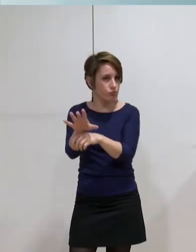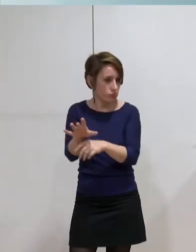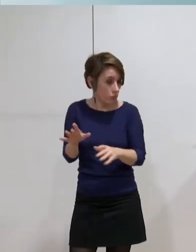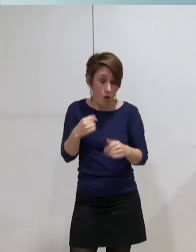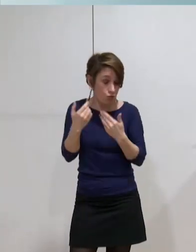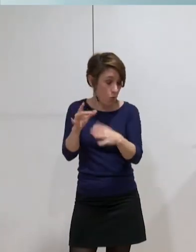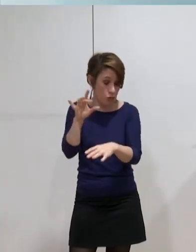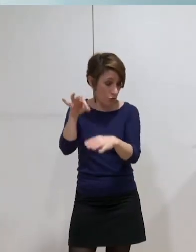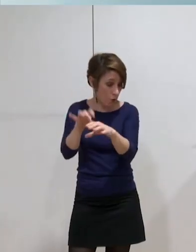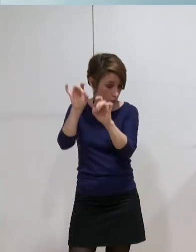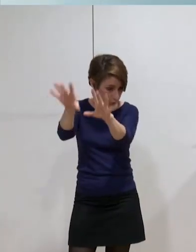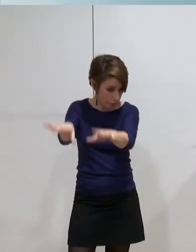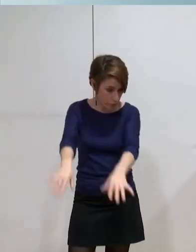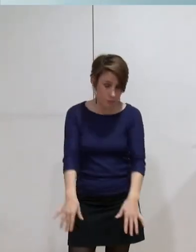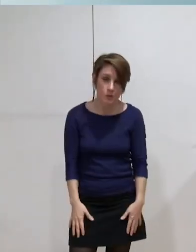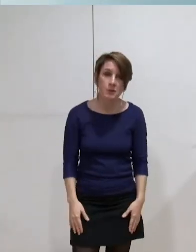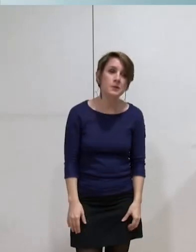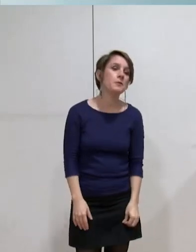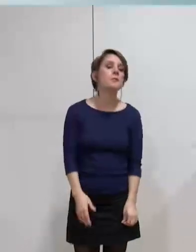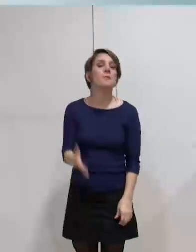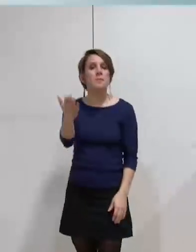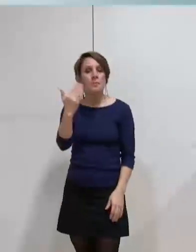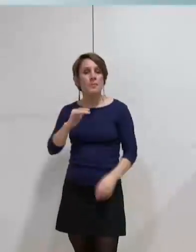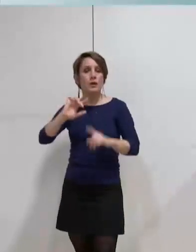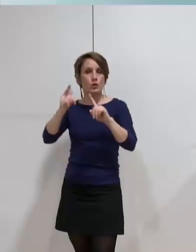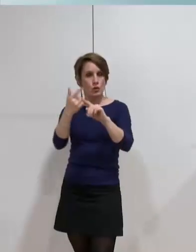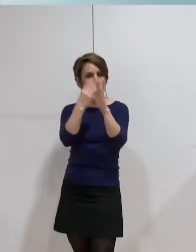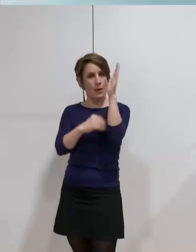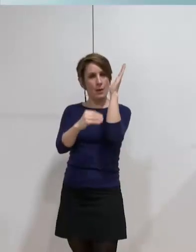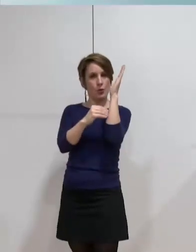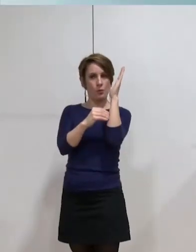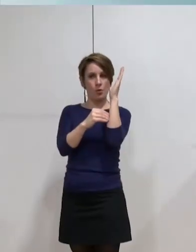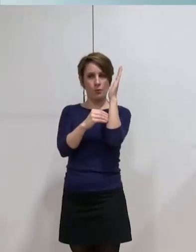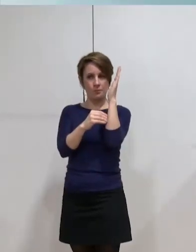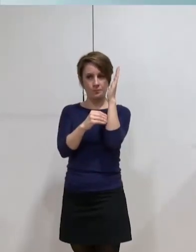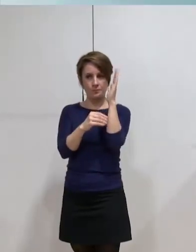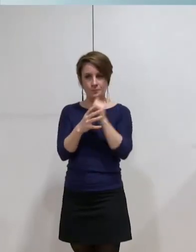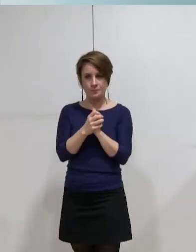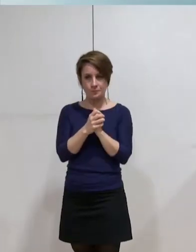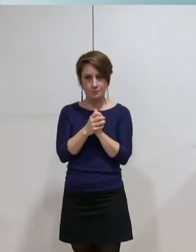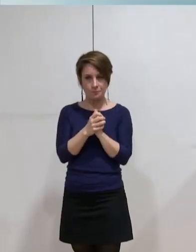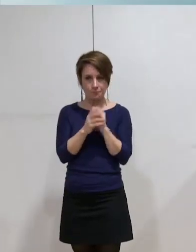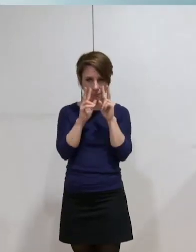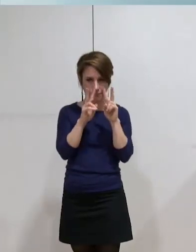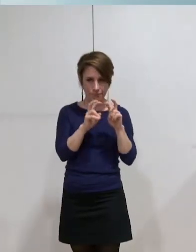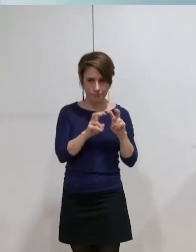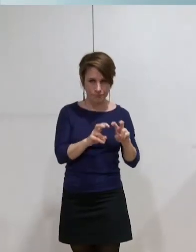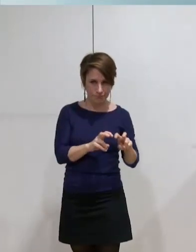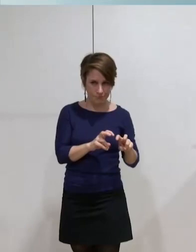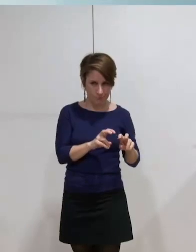voter voilà ne pas le voter et pour le deuxème amendement alors alors que je reprenne mes